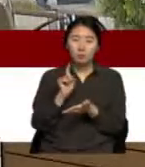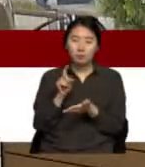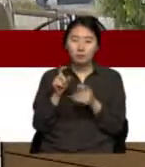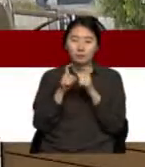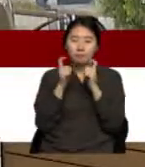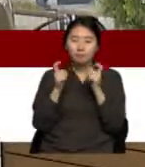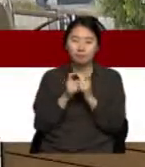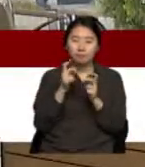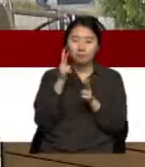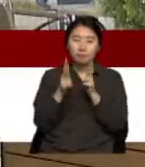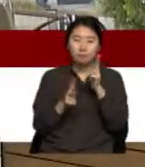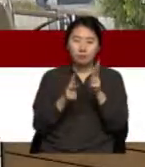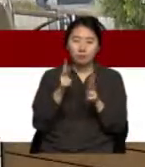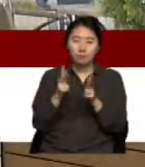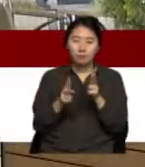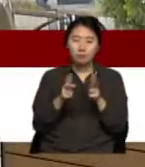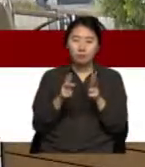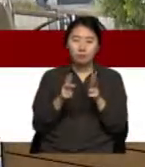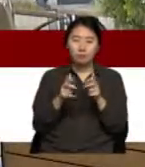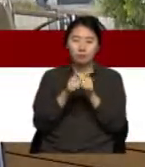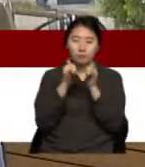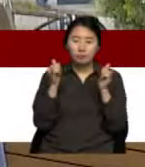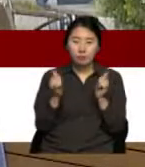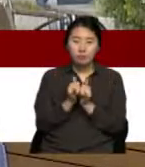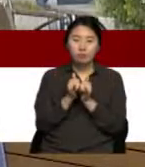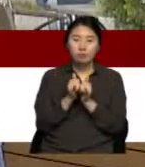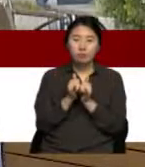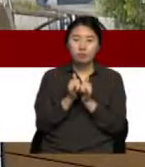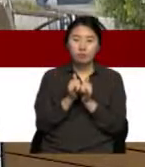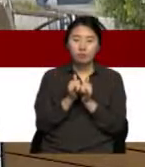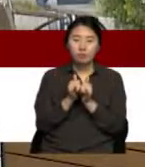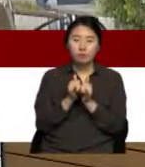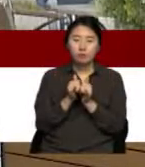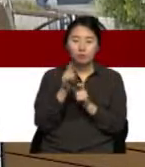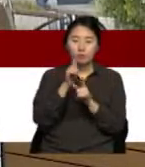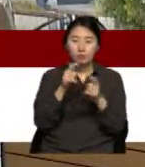개별 사회적 기업이나 그다음 협동조합, 마을기업과 같은